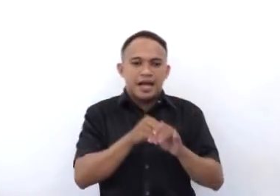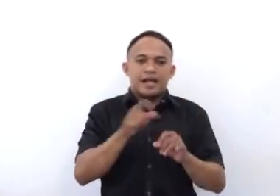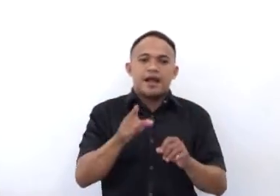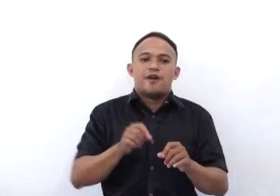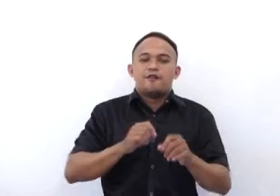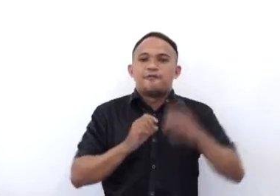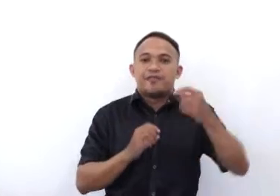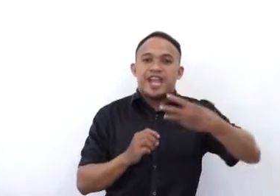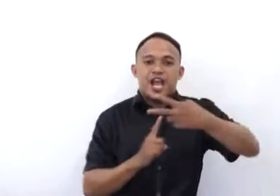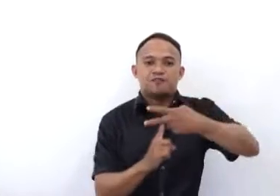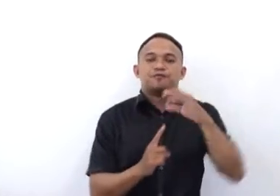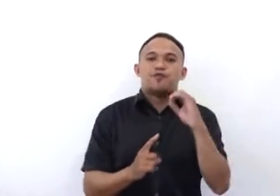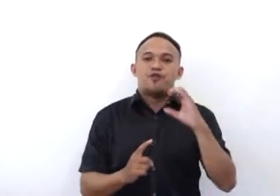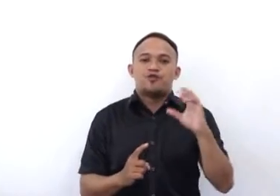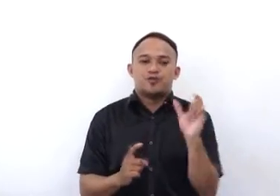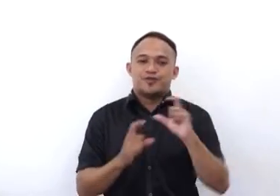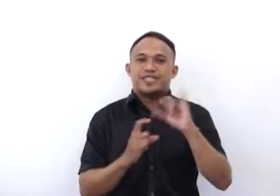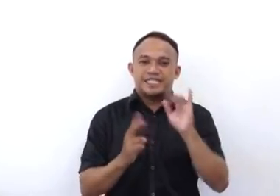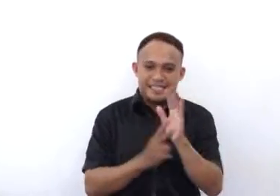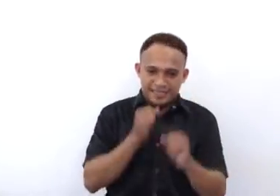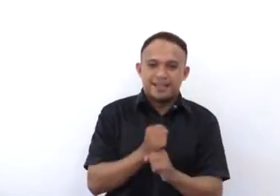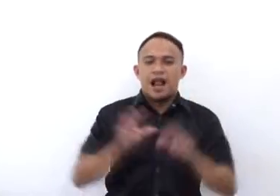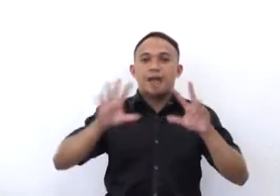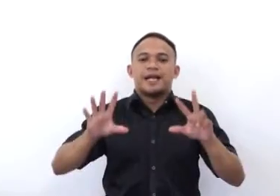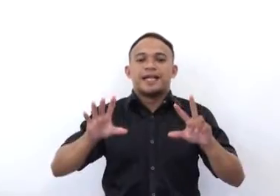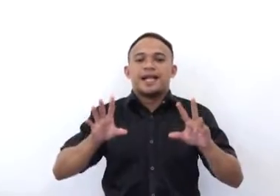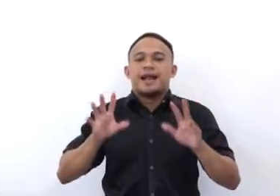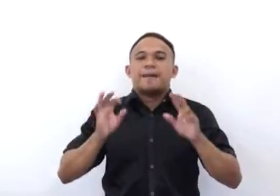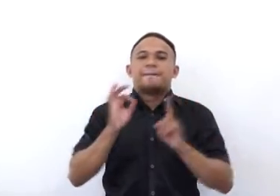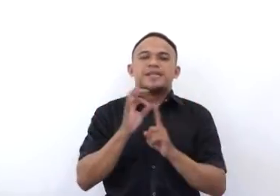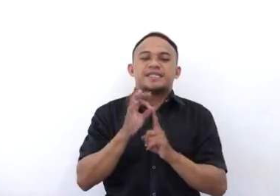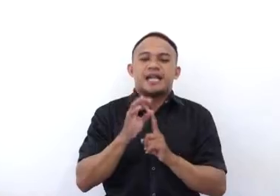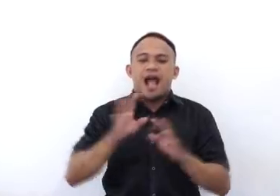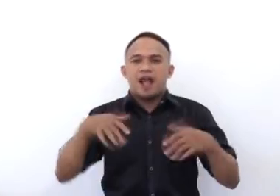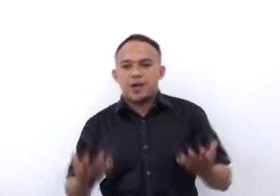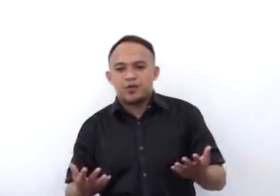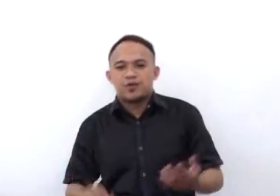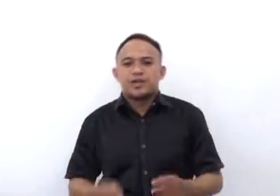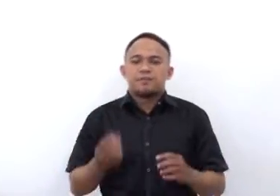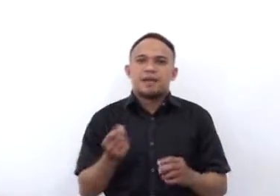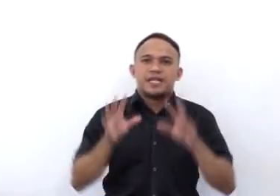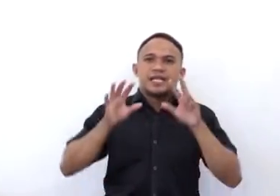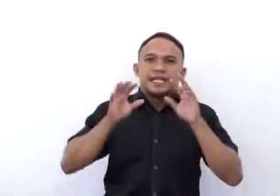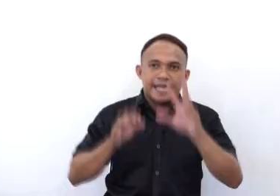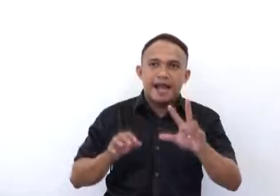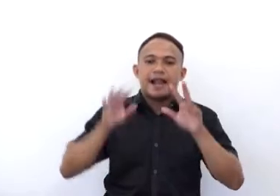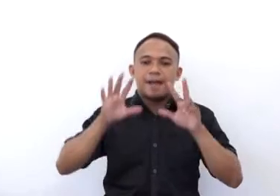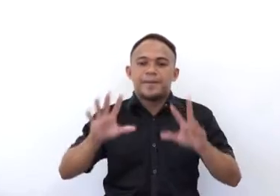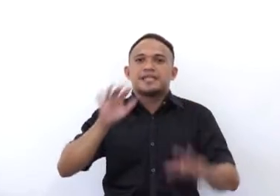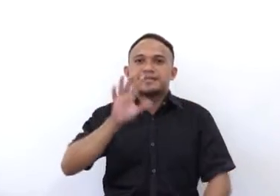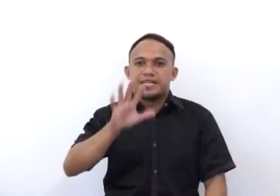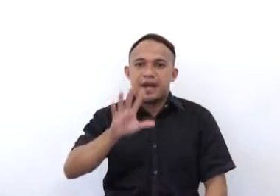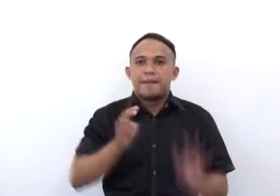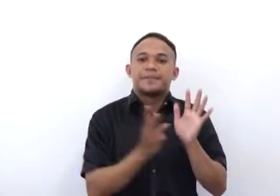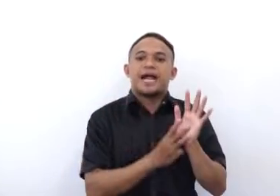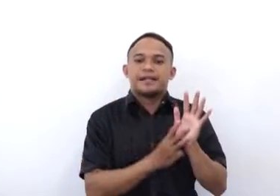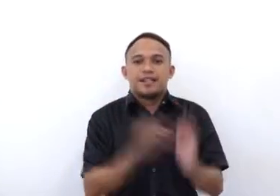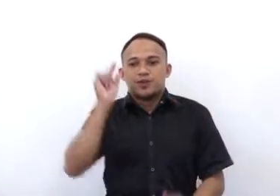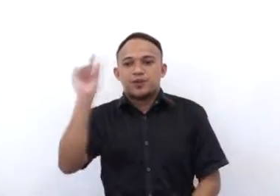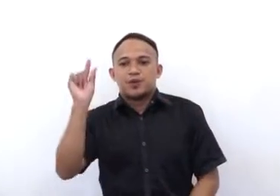refocusing APBD tahun 2021. Kota Gorontalo misalnya dari total dana alokasi umum